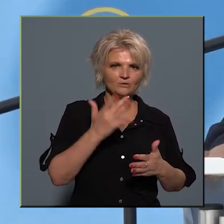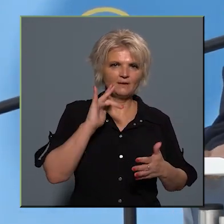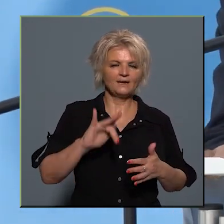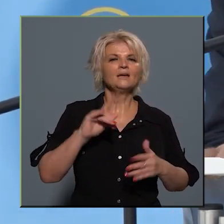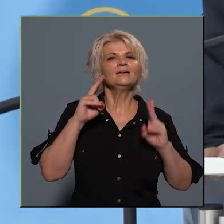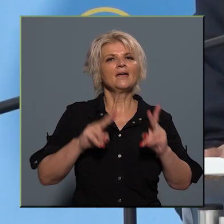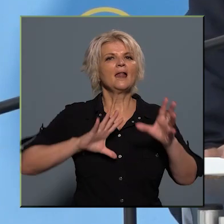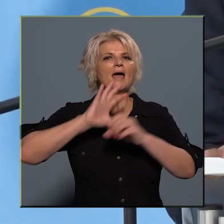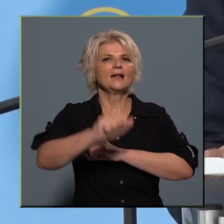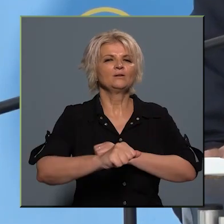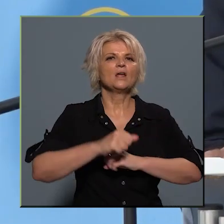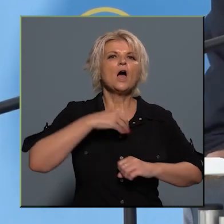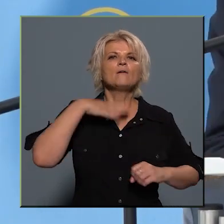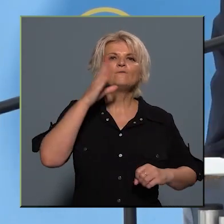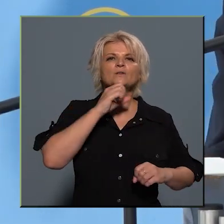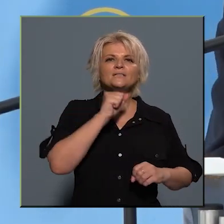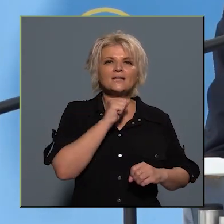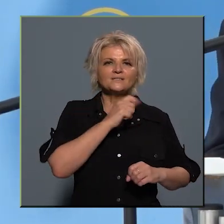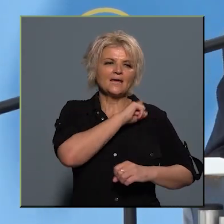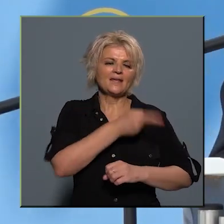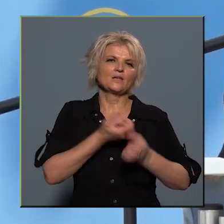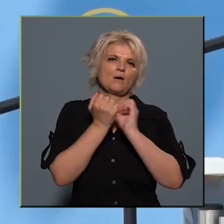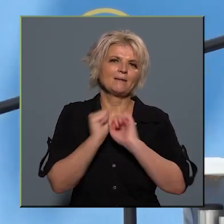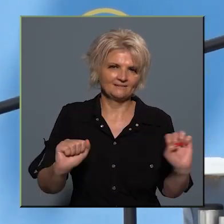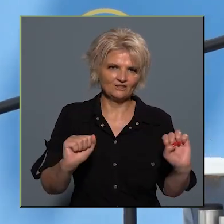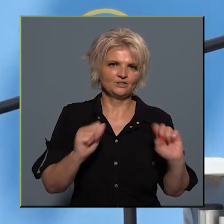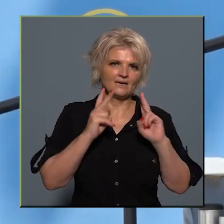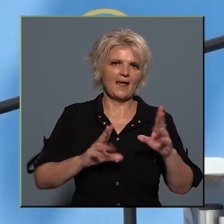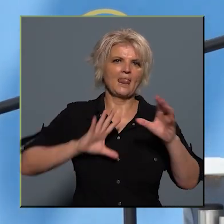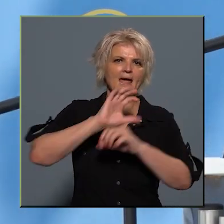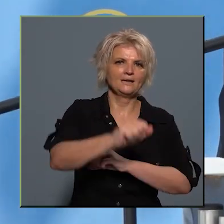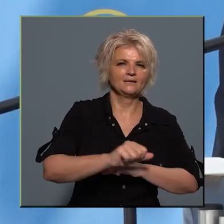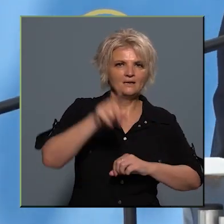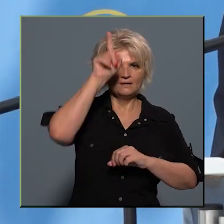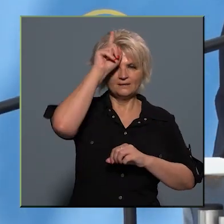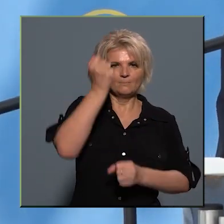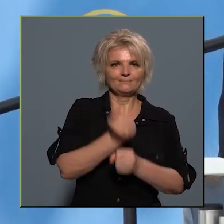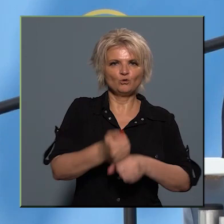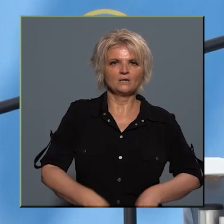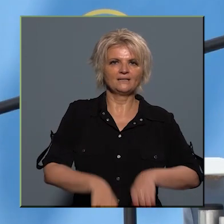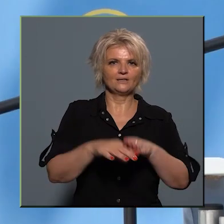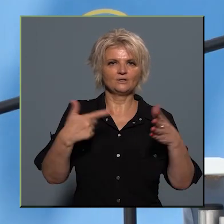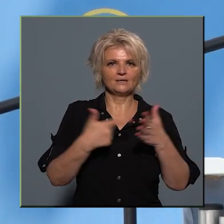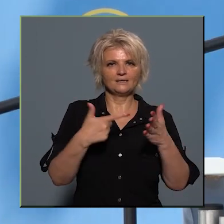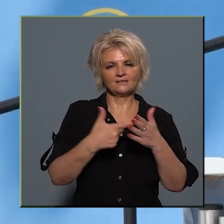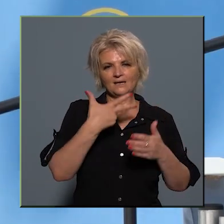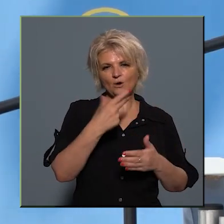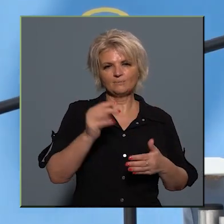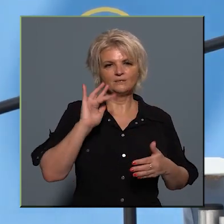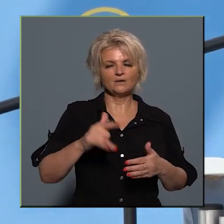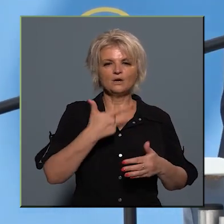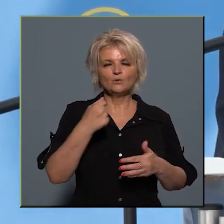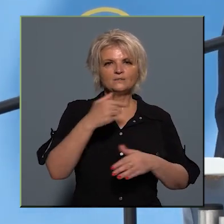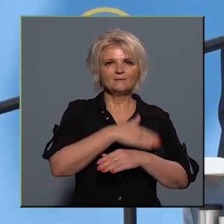a fosszilis energiamentességet. Jól tudjuk azt, hogy német kollégáink 2030-ra már 20